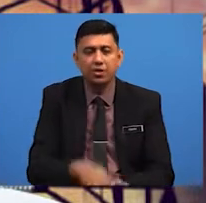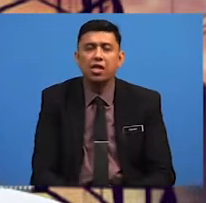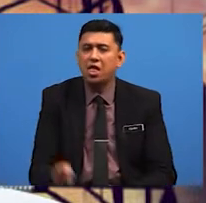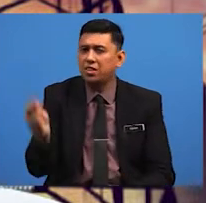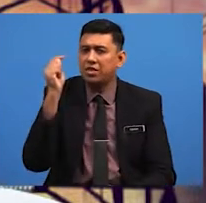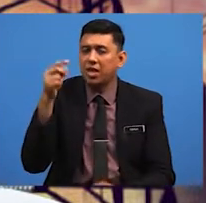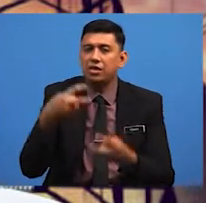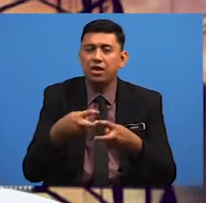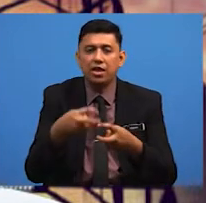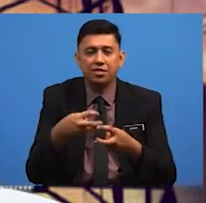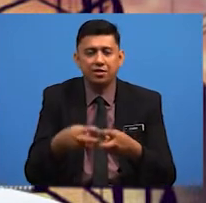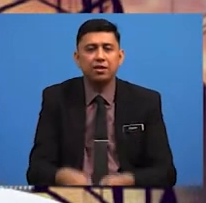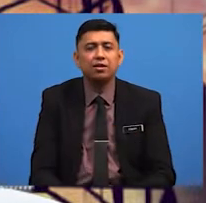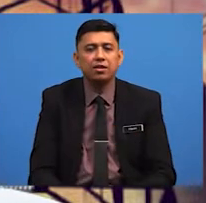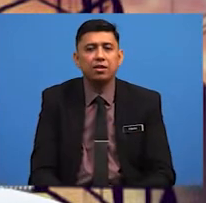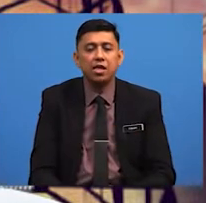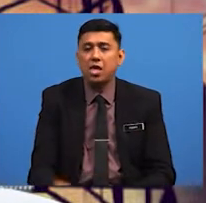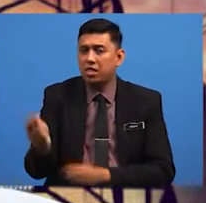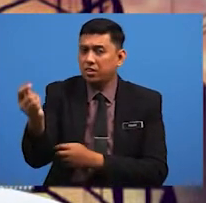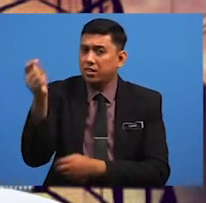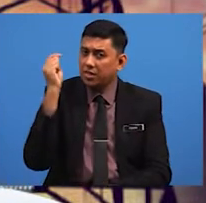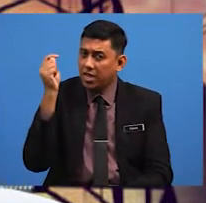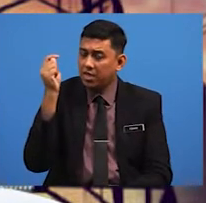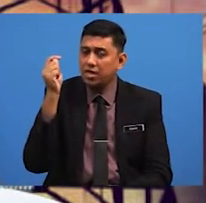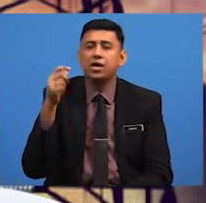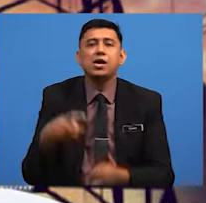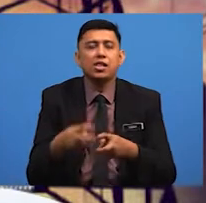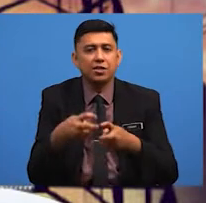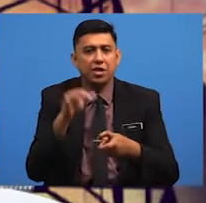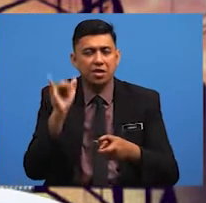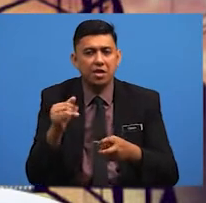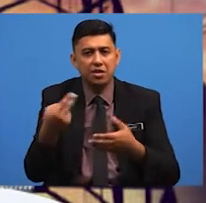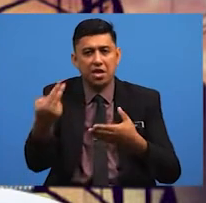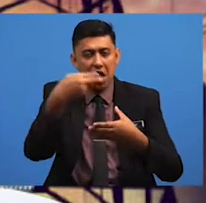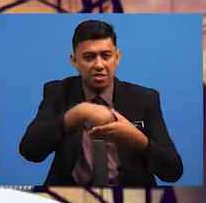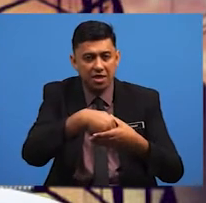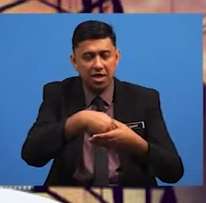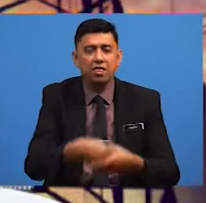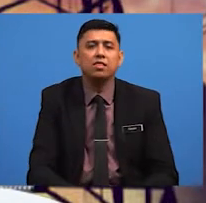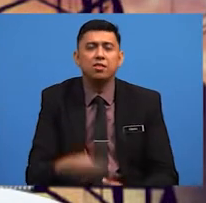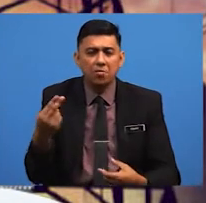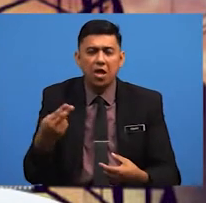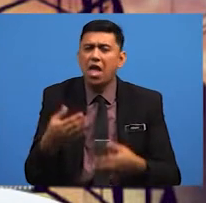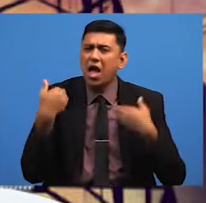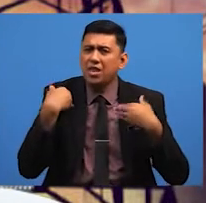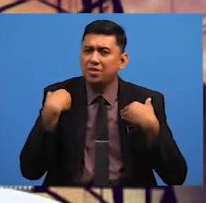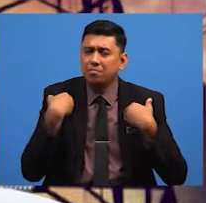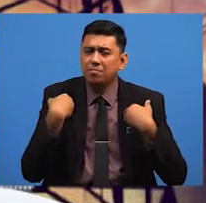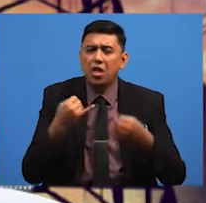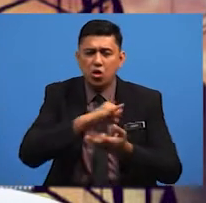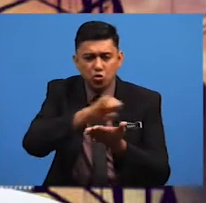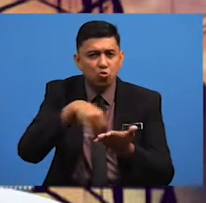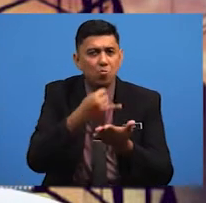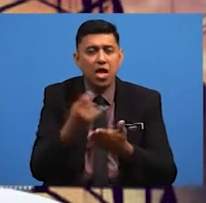tenaga elektrik tenaga elektrik yang dihasilkan daripada tenaga nuklir ini mempunyai